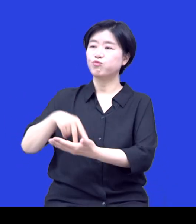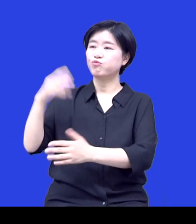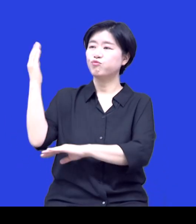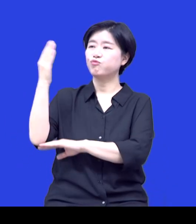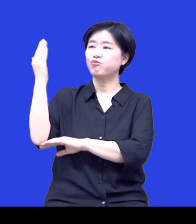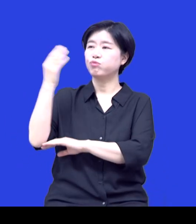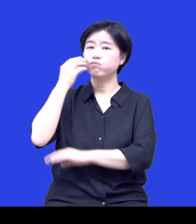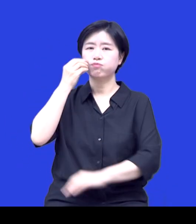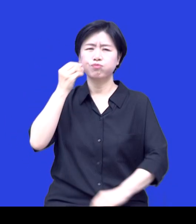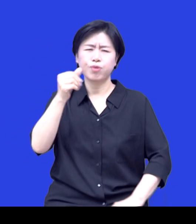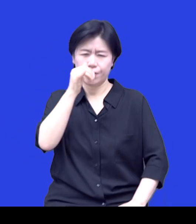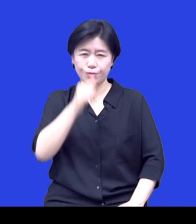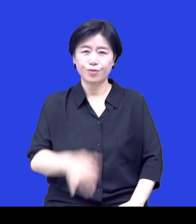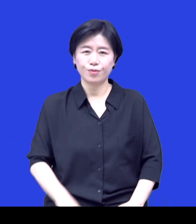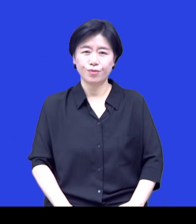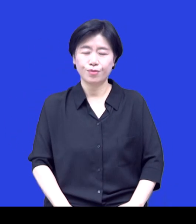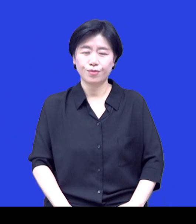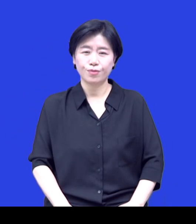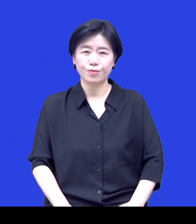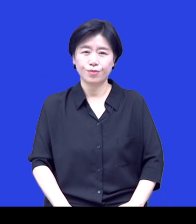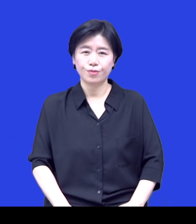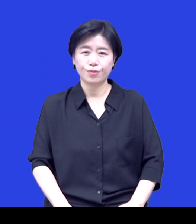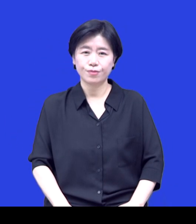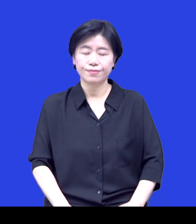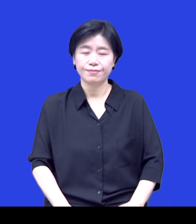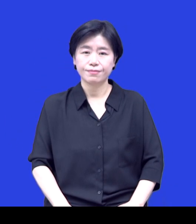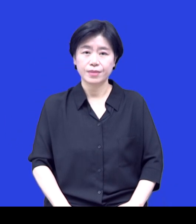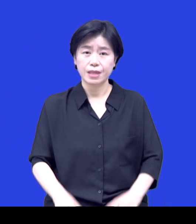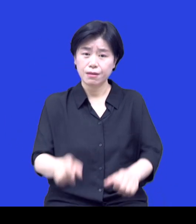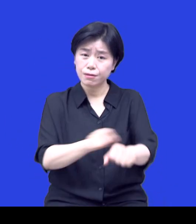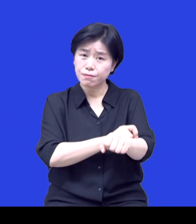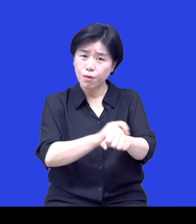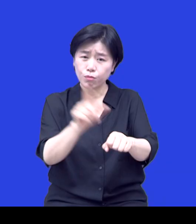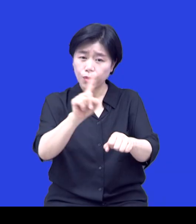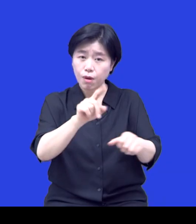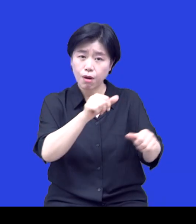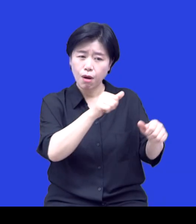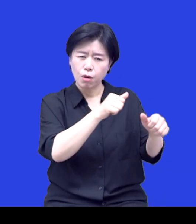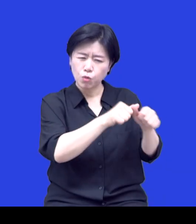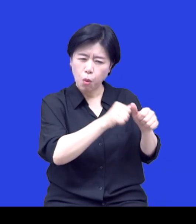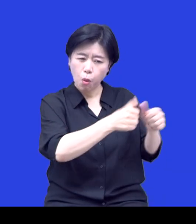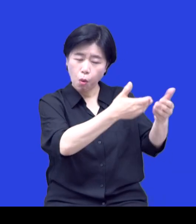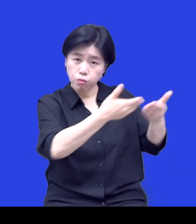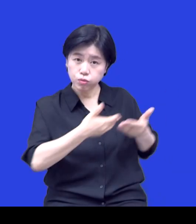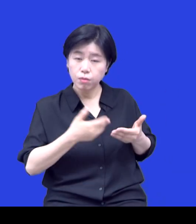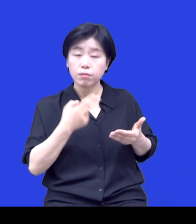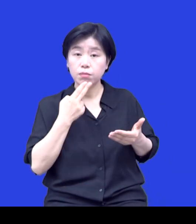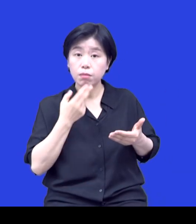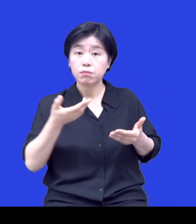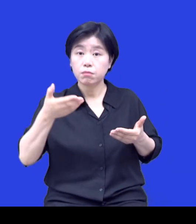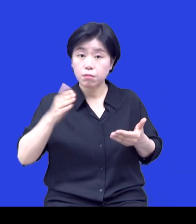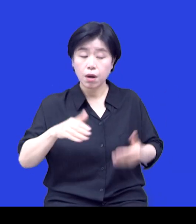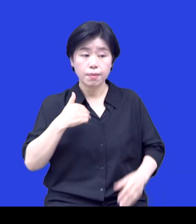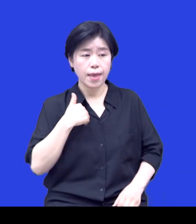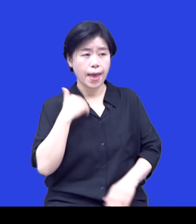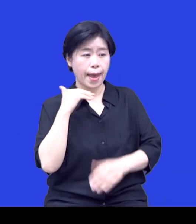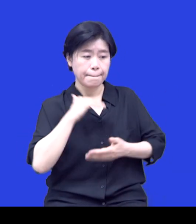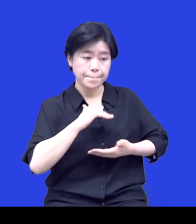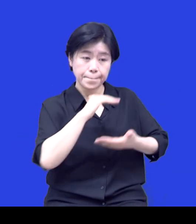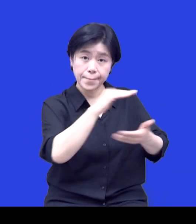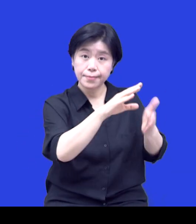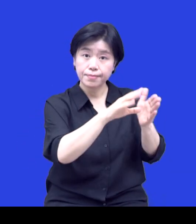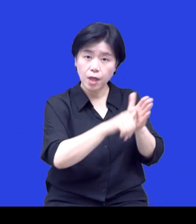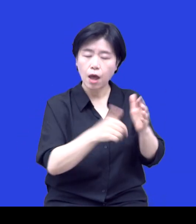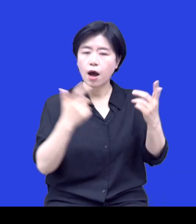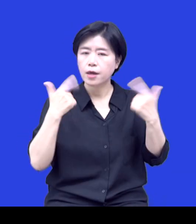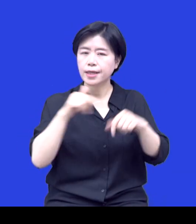기술을 가졌던 분 같아요. 그래서 어떤 조언을 안 하셨지만 내 얘기를 그래도 저는 좋은 아빠가